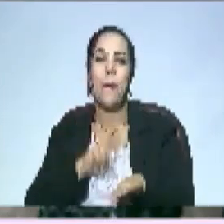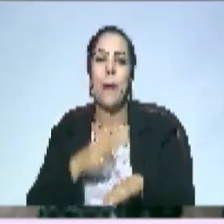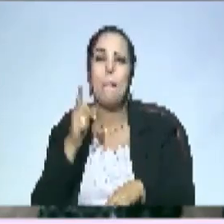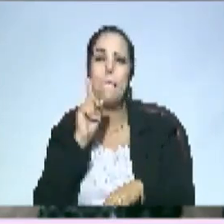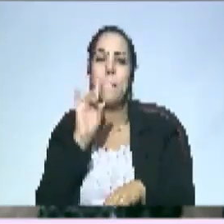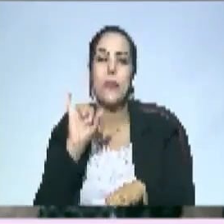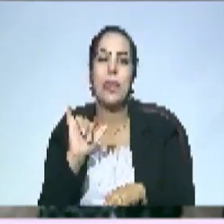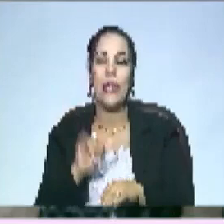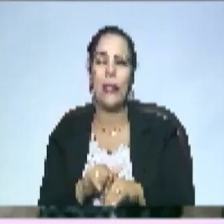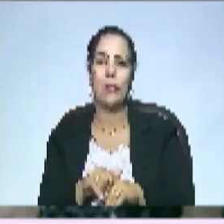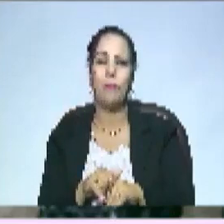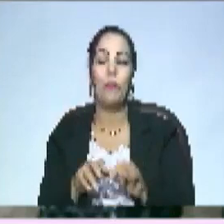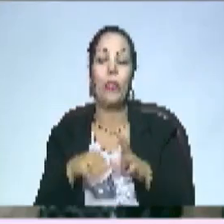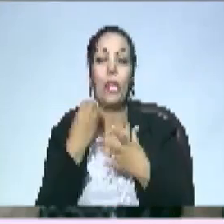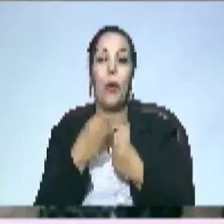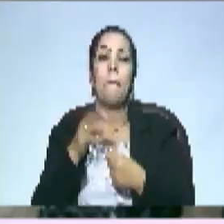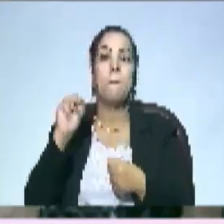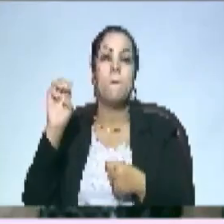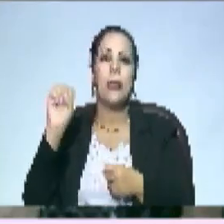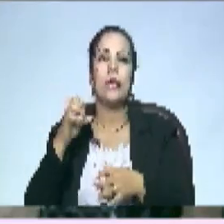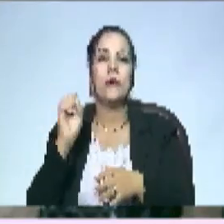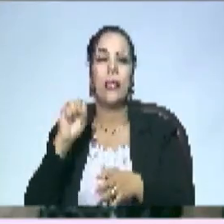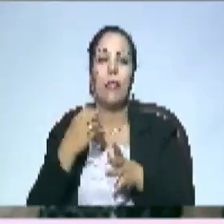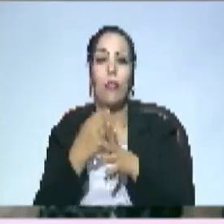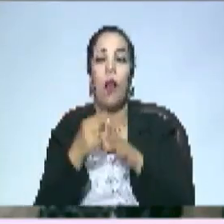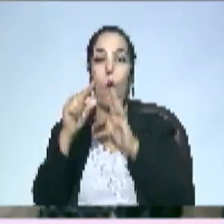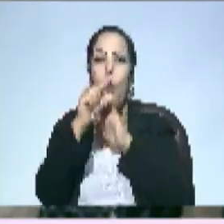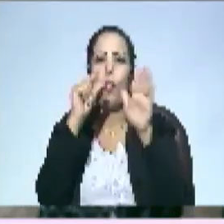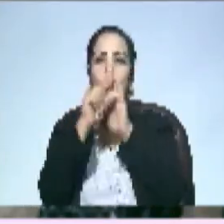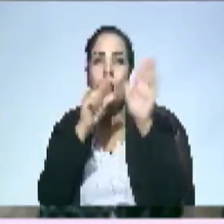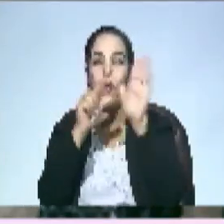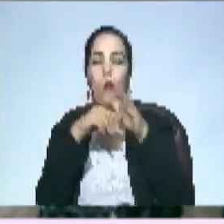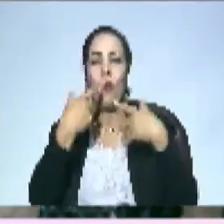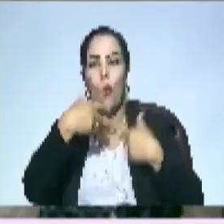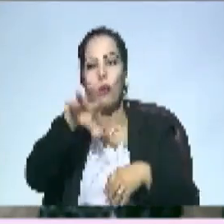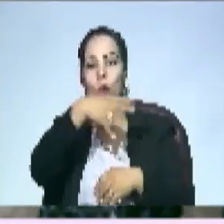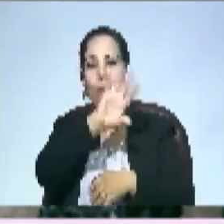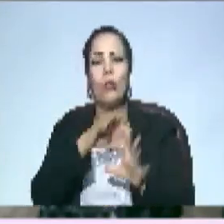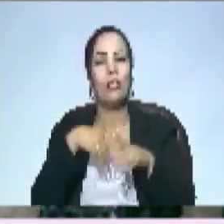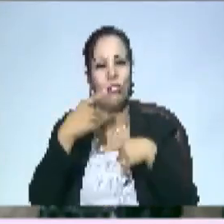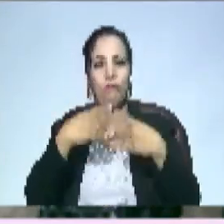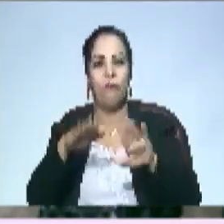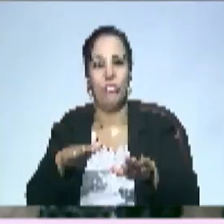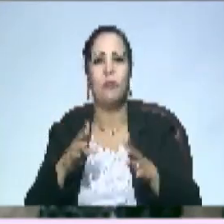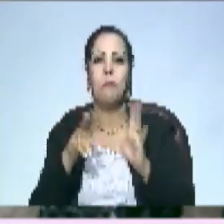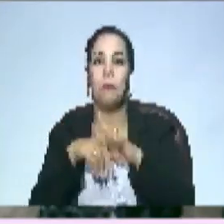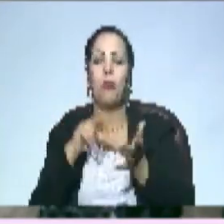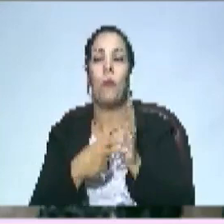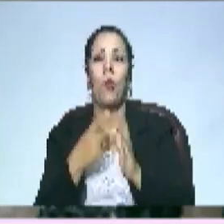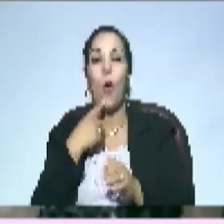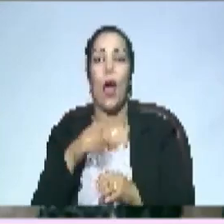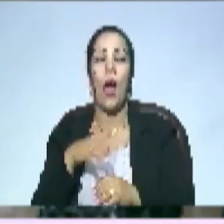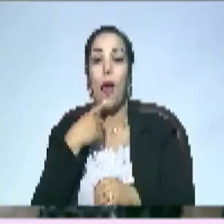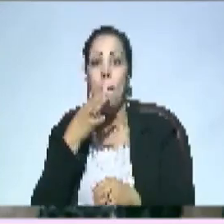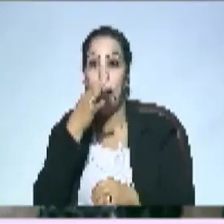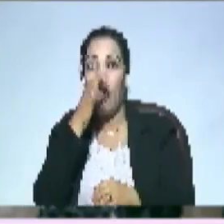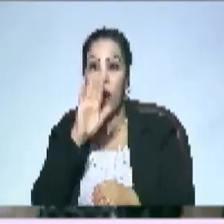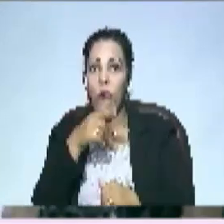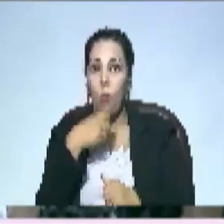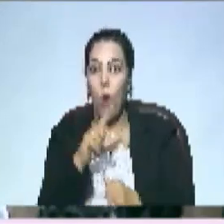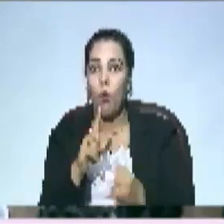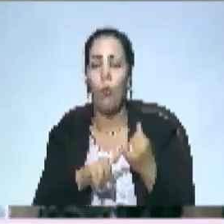ميسات، موجود الحلقة كاملة وموجود مقاطع لكل حاجة الشيف اشتغلها لوحدها. يعني هتلاقوا الكانالوني الحادق لوحده،